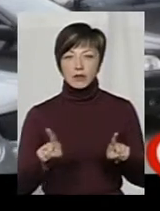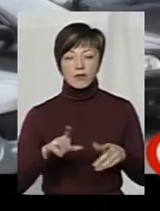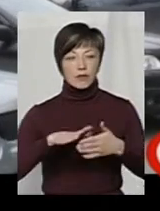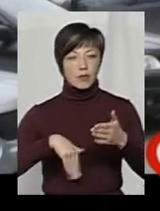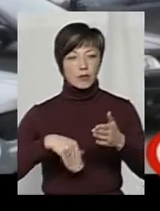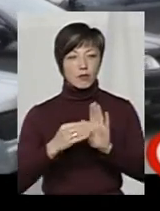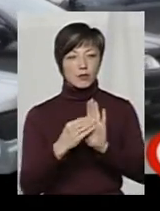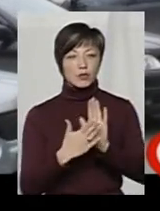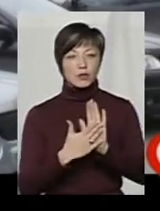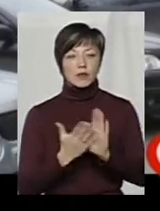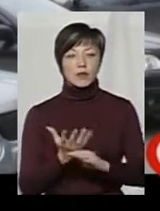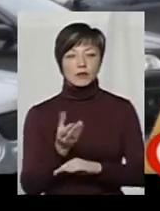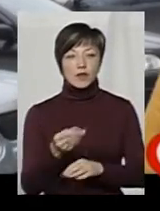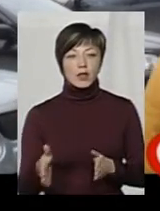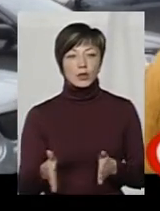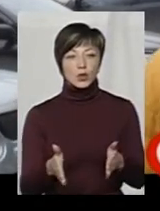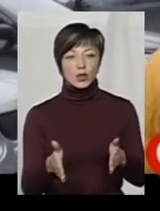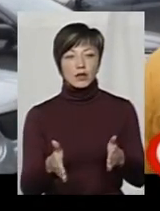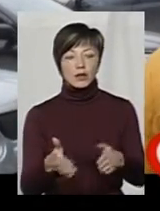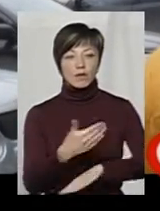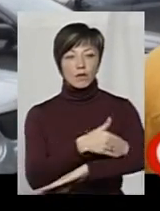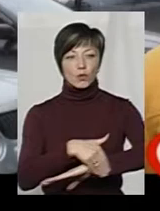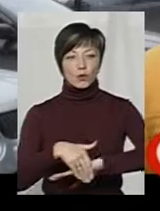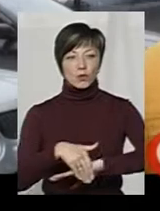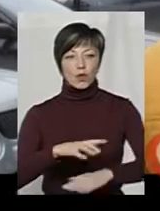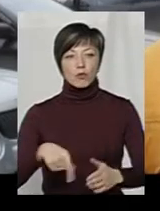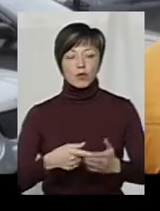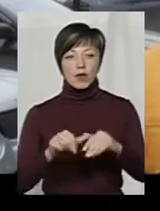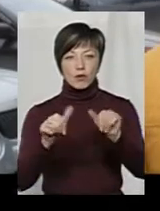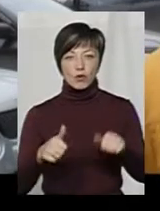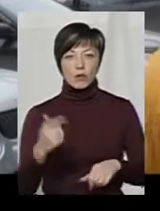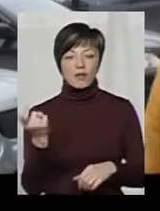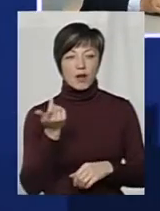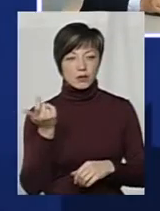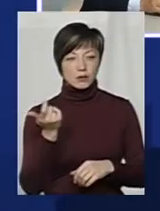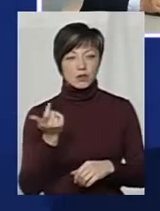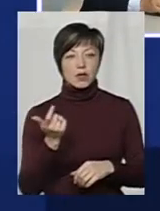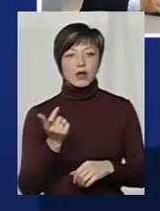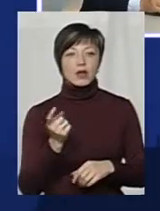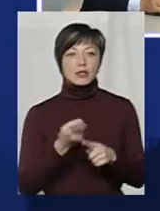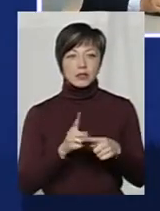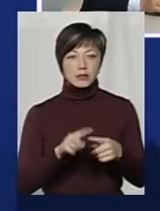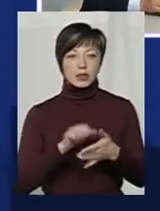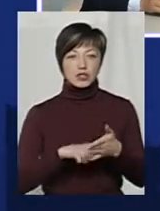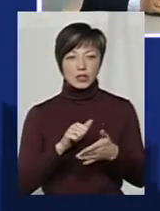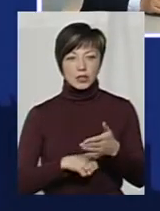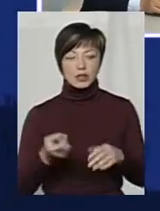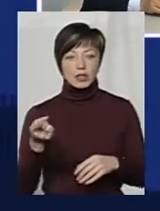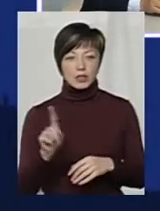випав пункт про фінансування доріг і вулиць комунальної форми власності, що в свою чергу спричинило те,